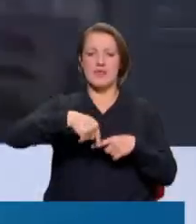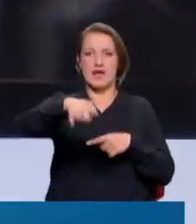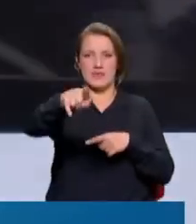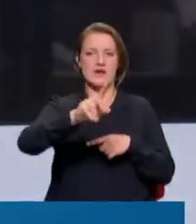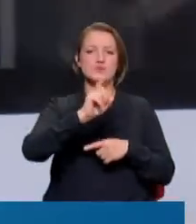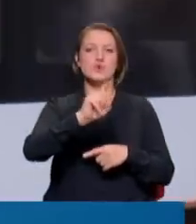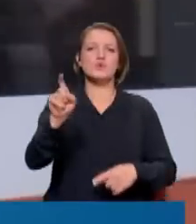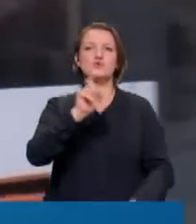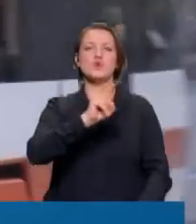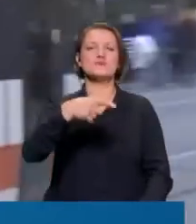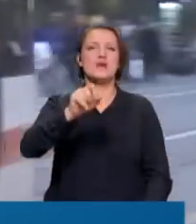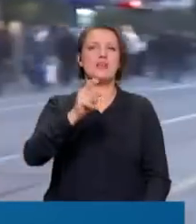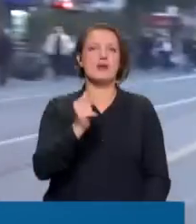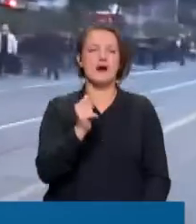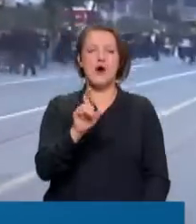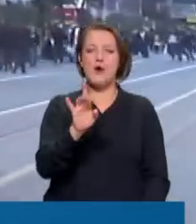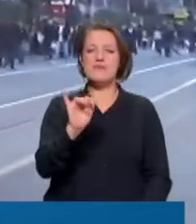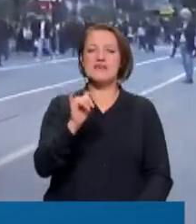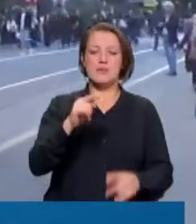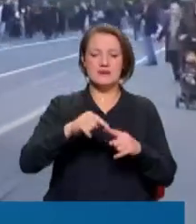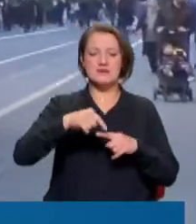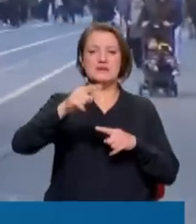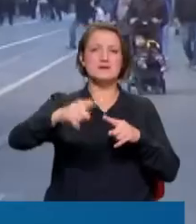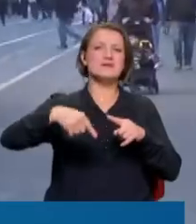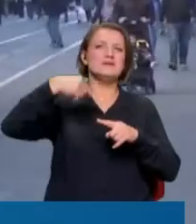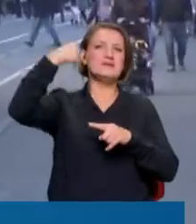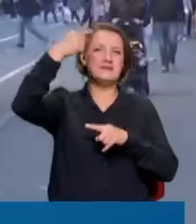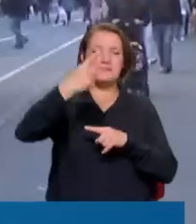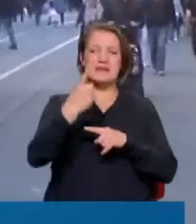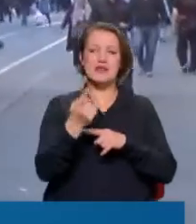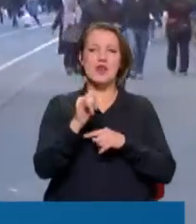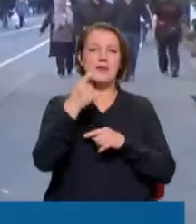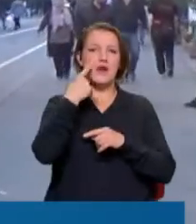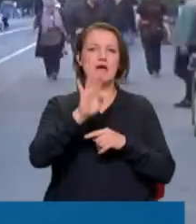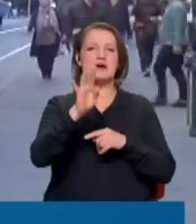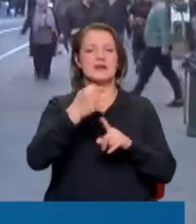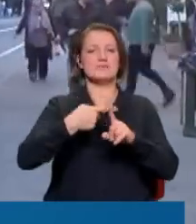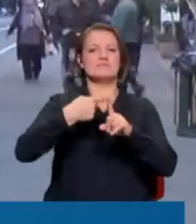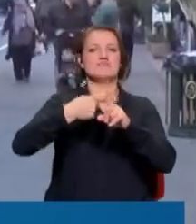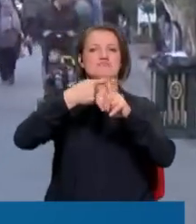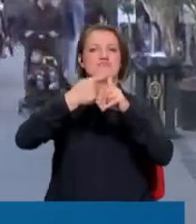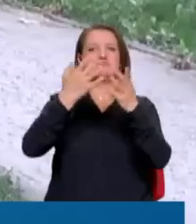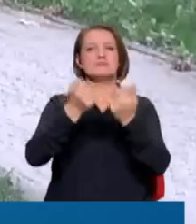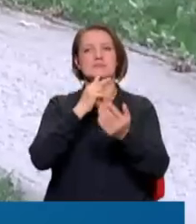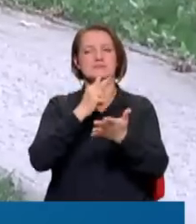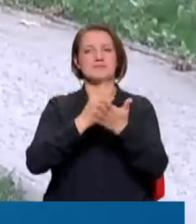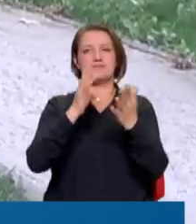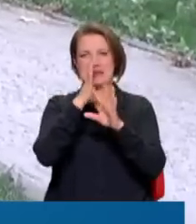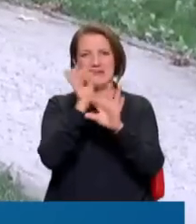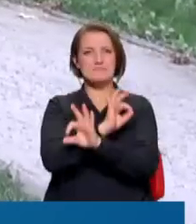kadar 990 15 kyi Aşan her kilomet içinde 40 ücret alınması kararlaştırıldı